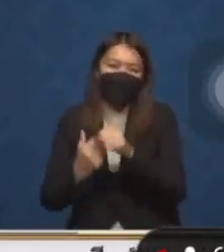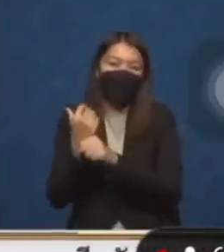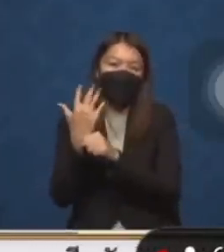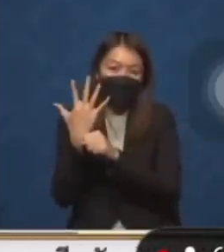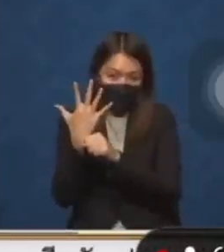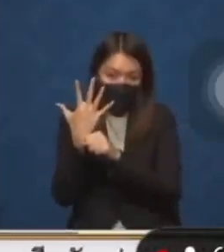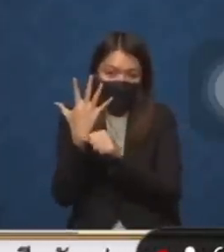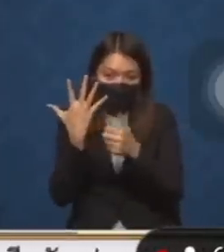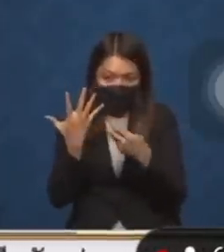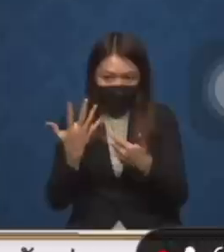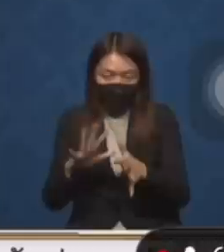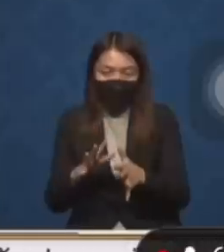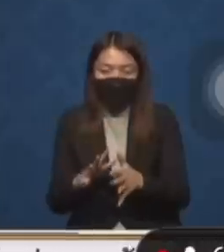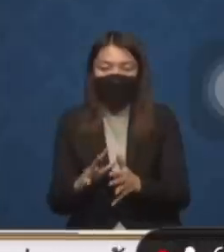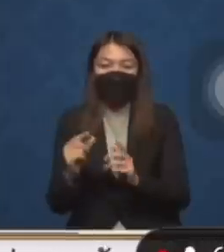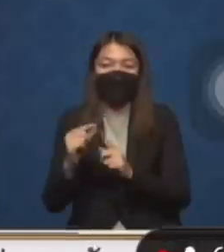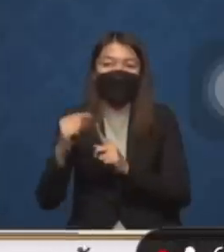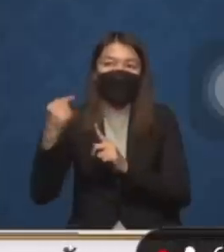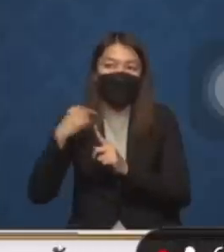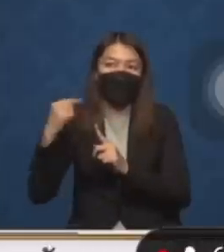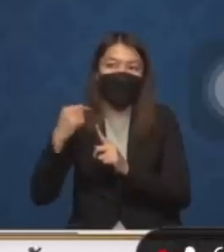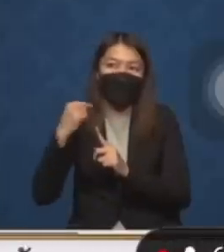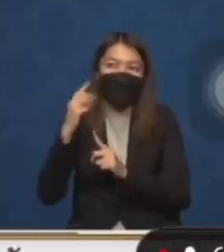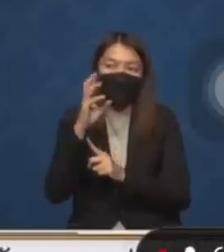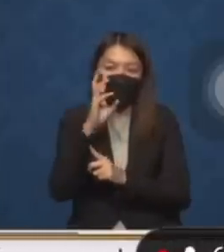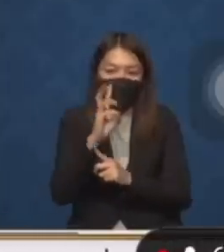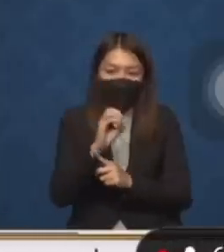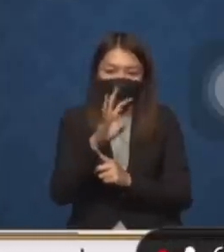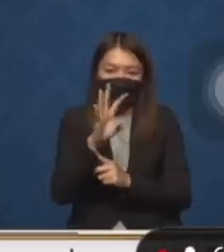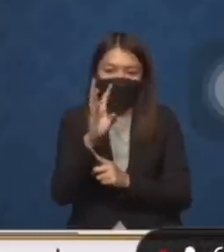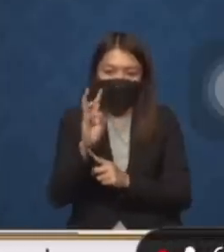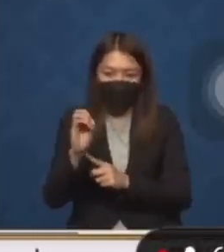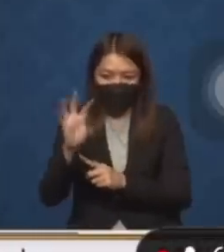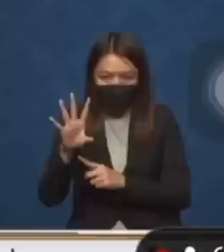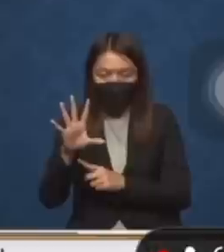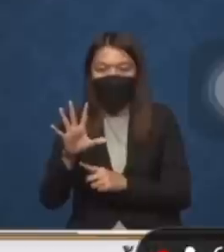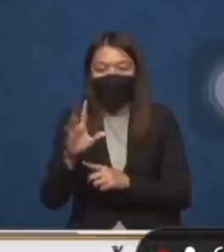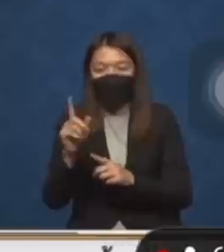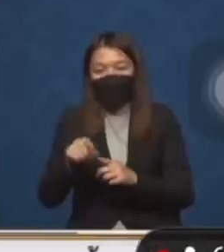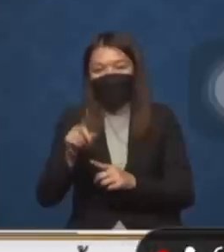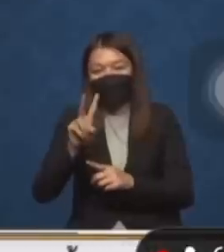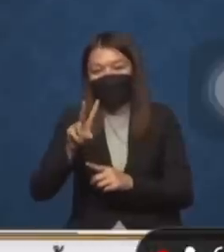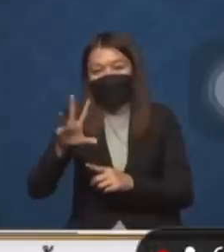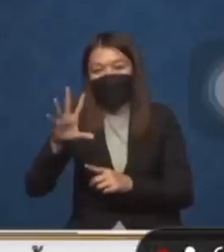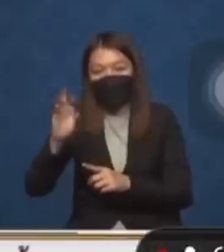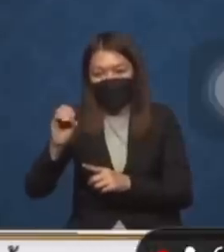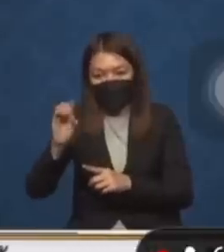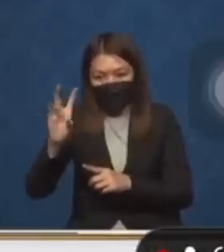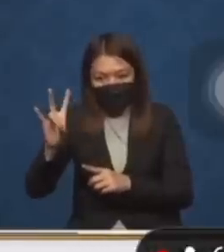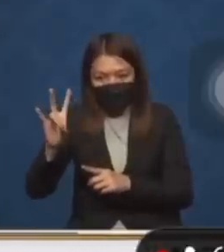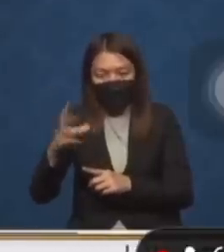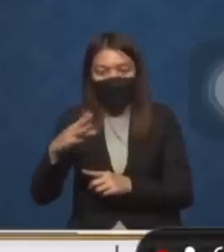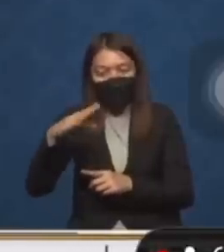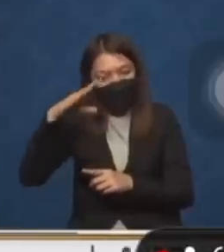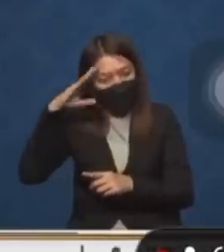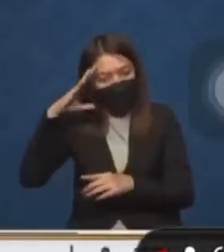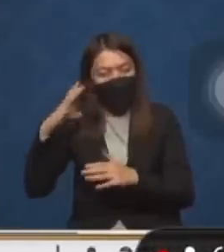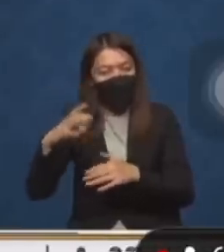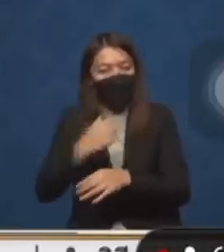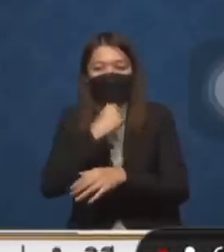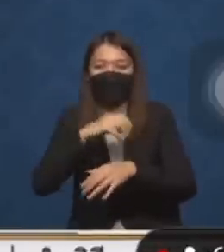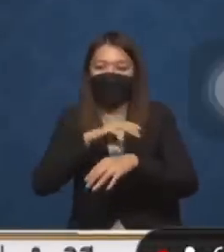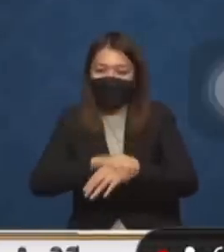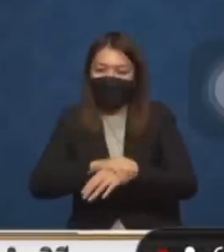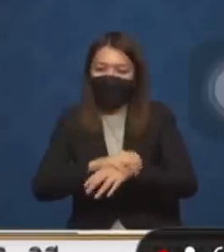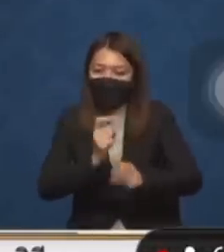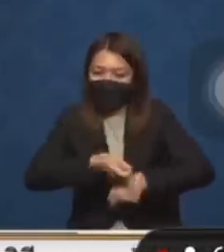ที่เราอยู่ภายใต้คำส 64, 66, 25, 57ที่ให้อำนาจทะหารเข้าจับกมประชาชนเกษตรก